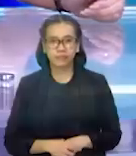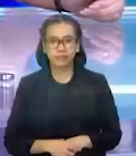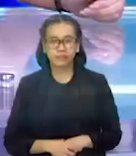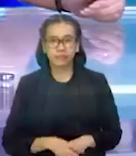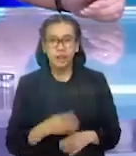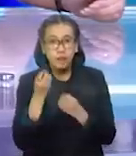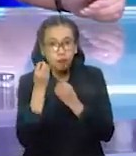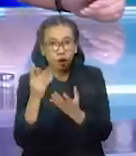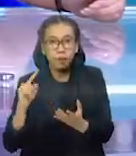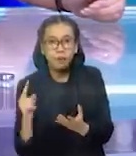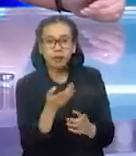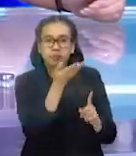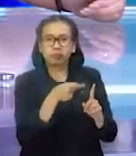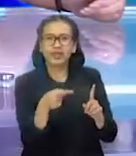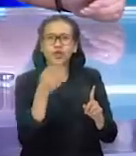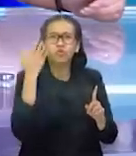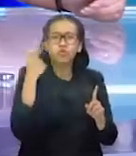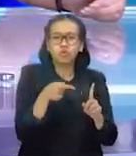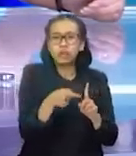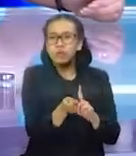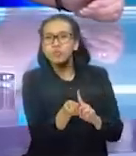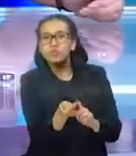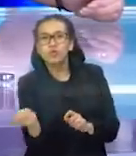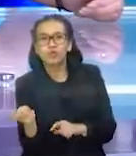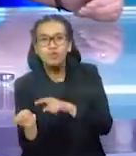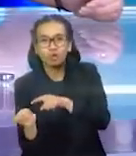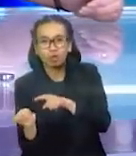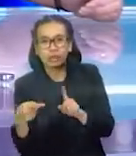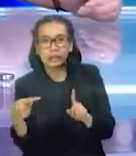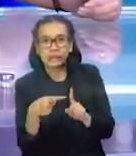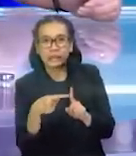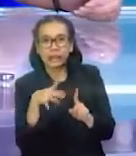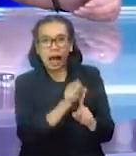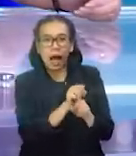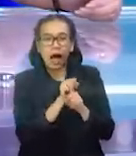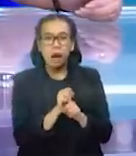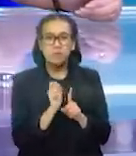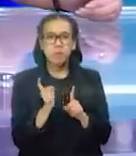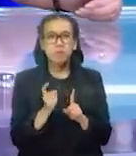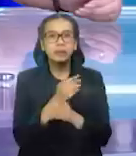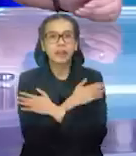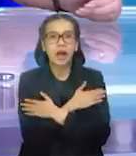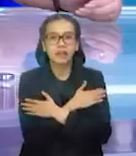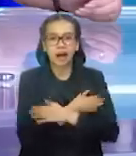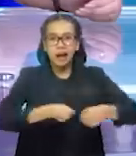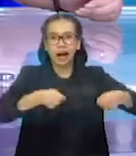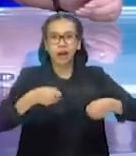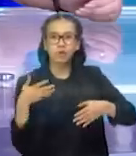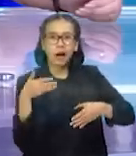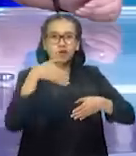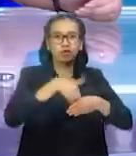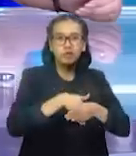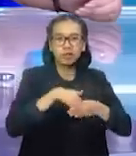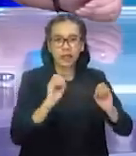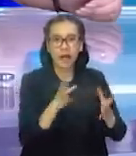Kita mulai informasi pertama, Mirsa. Seorang tersangka pembunuhan terekam kamera CCTV saat membawa karung berisikan jenazah korban di pusat kuliner di Jalan